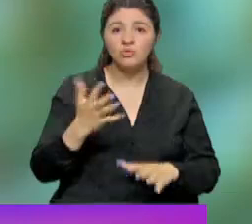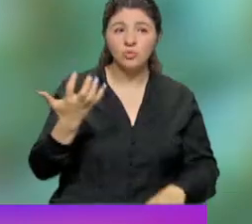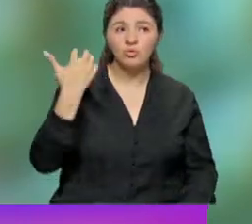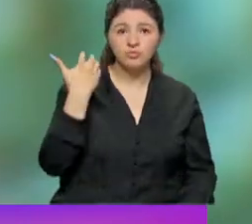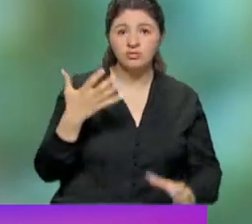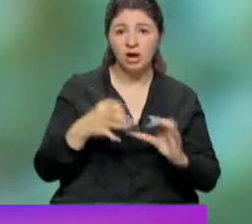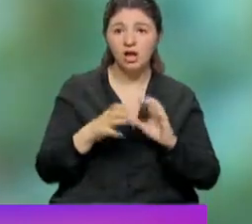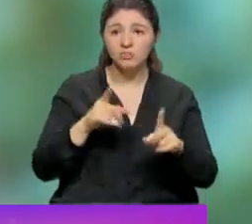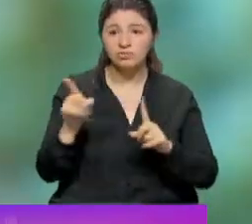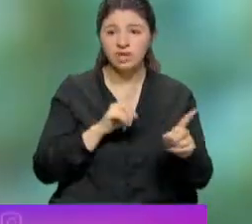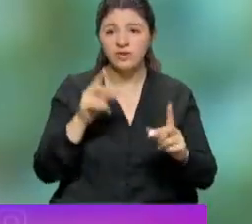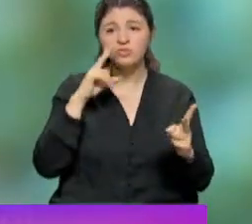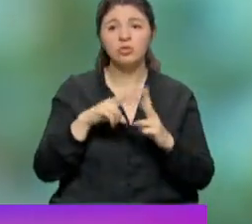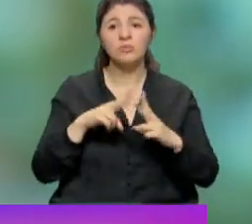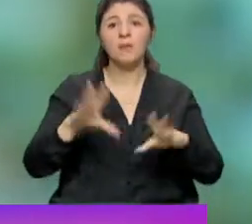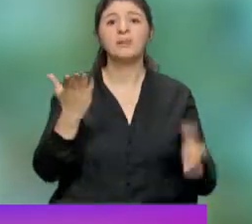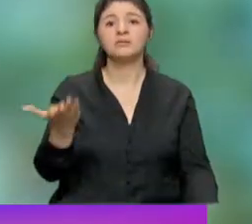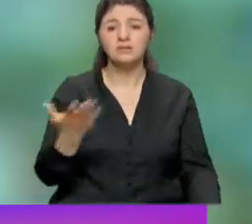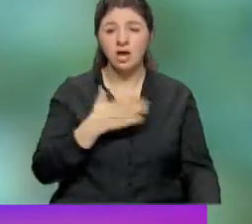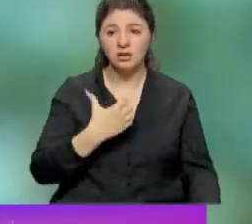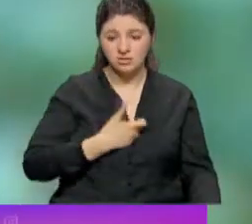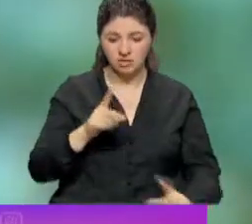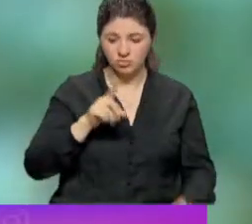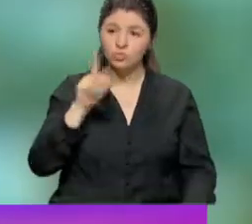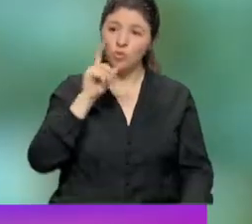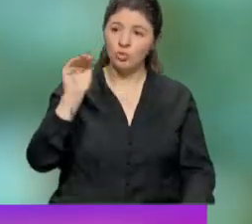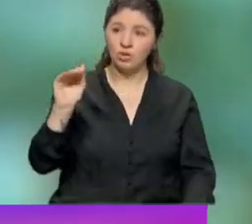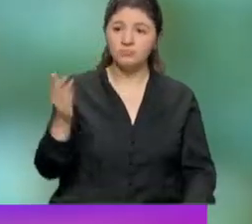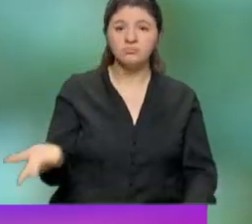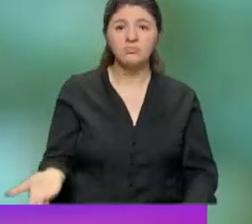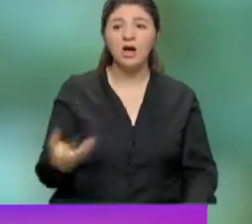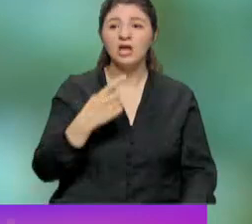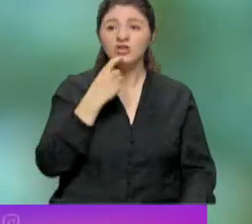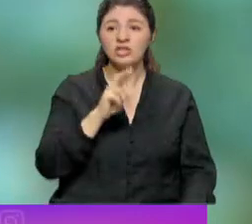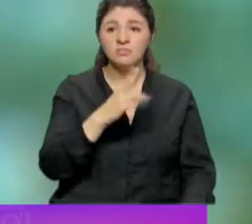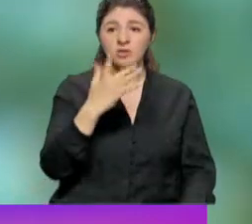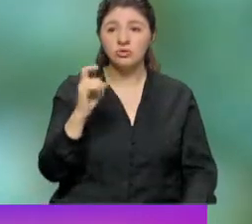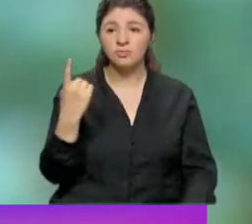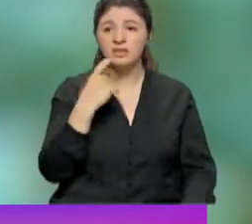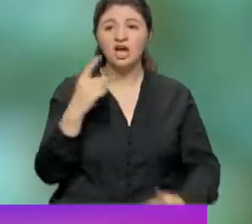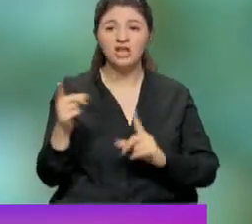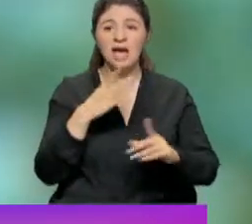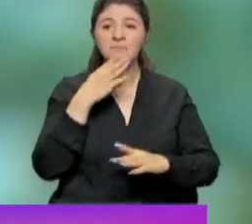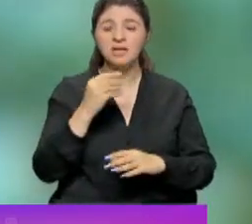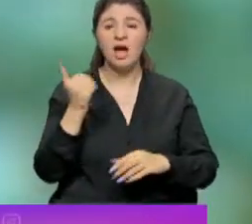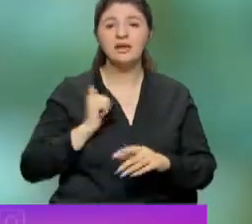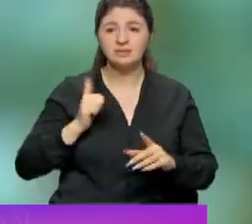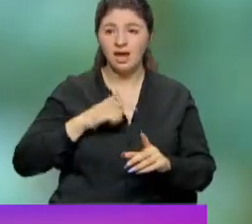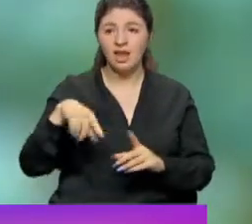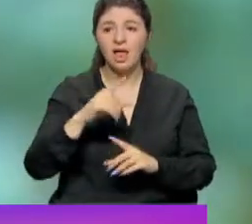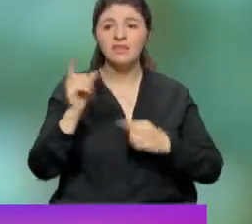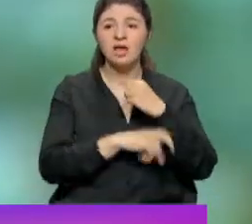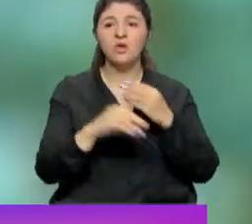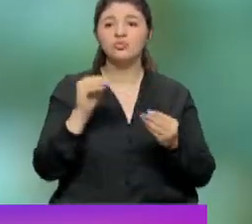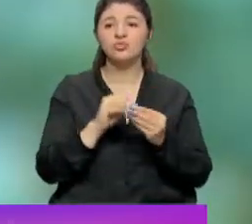sayıda komutanla ilgili bu davayı görüşmelisiniz Anayasa Mahkemesi'ne bunu soralım yaşları 70591 arasındaki Emekli askerler